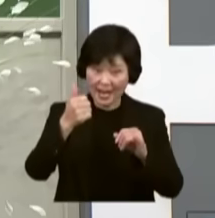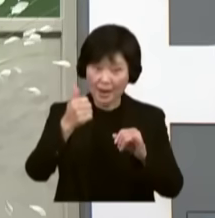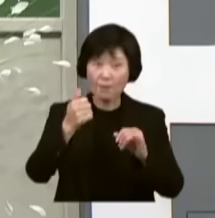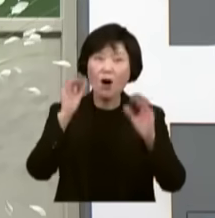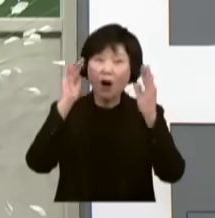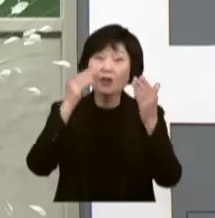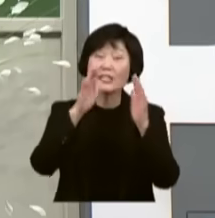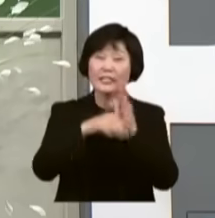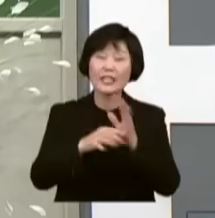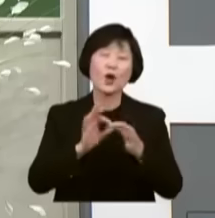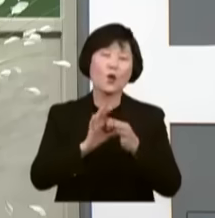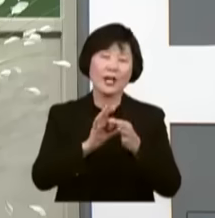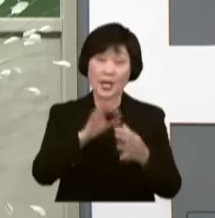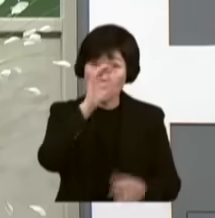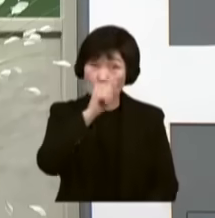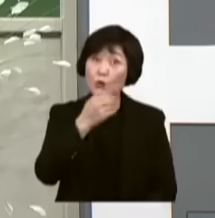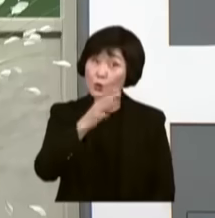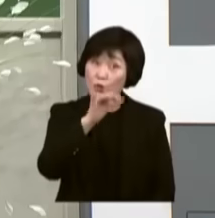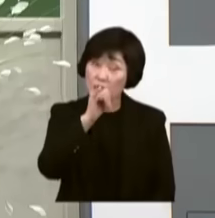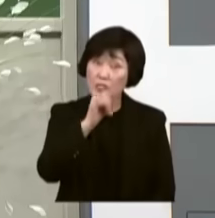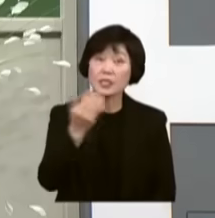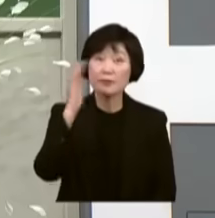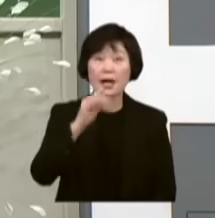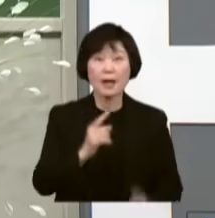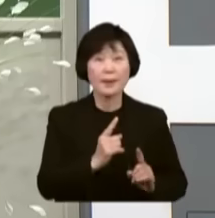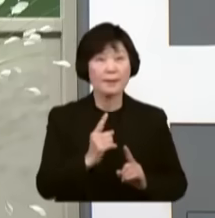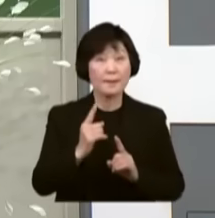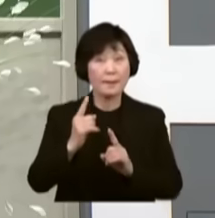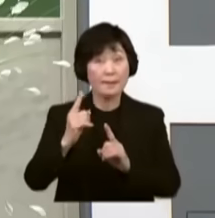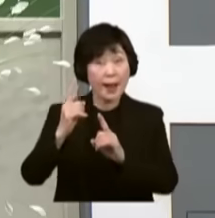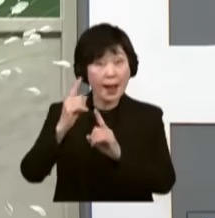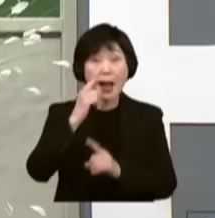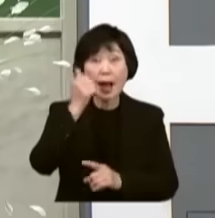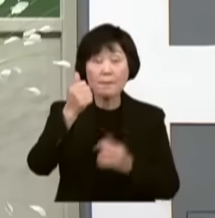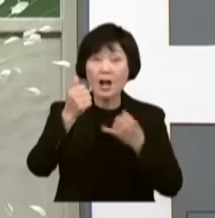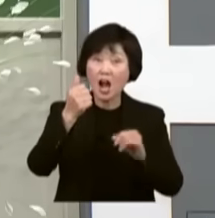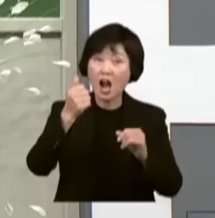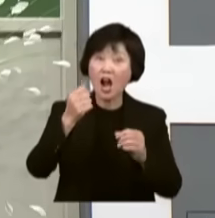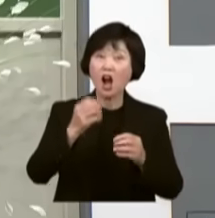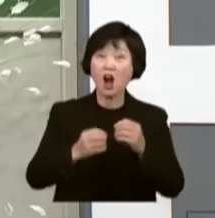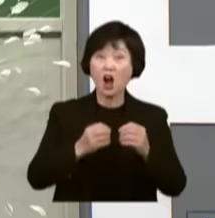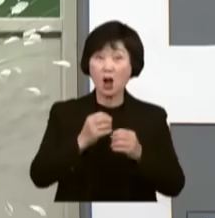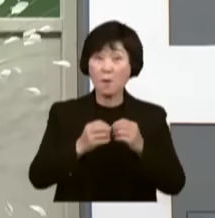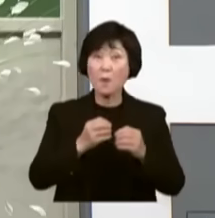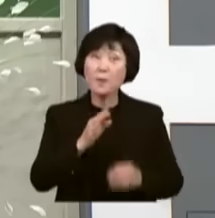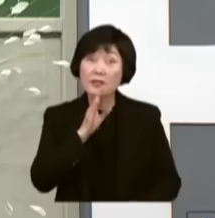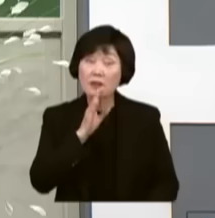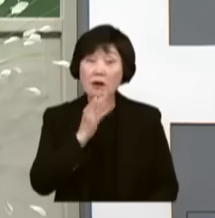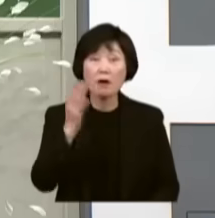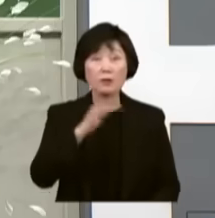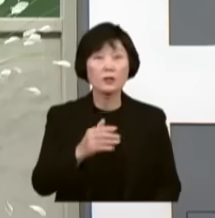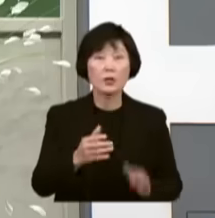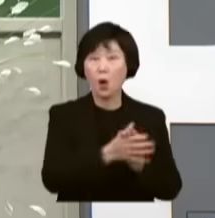이게 나이가 들면서 어느 정도 거리도 멀어지고 그러는데 너무 잘 지내고 나니 잘 지내고 계시니까 와 되게